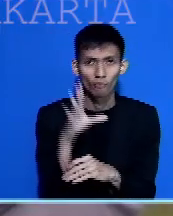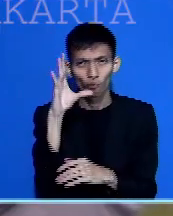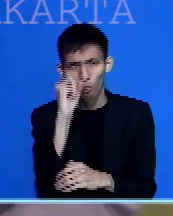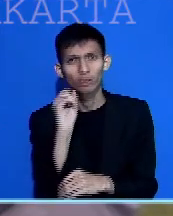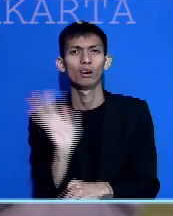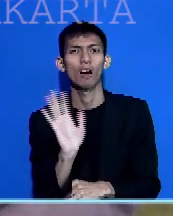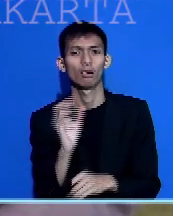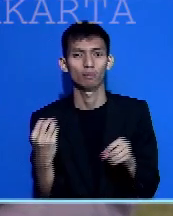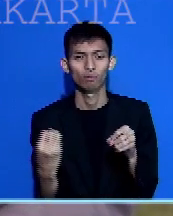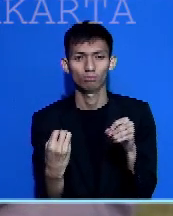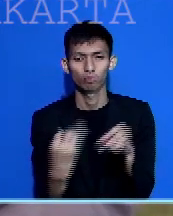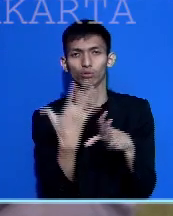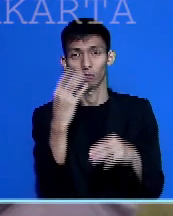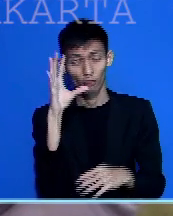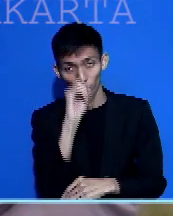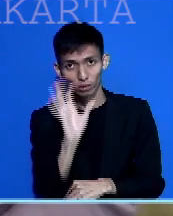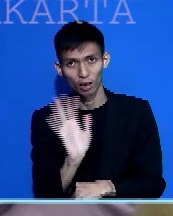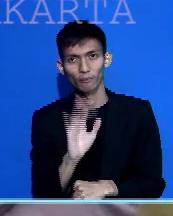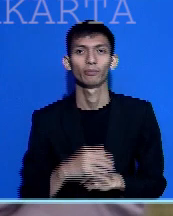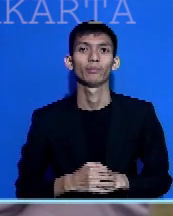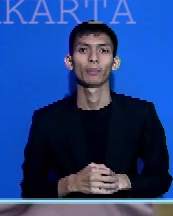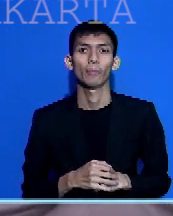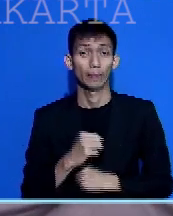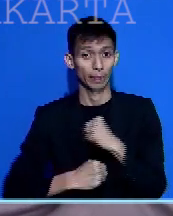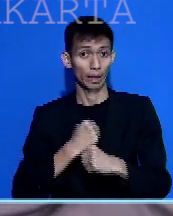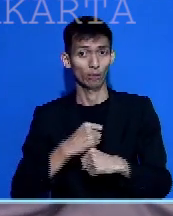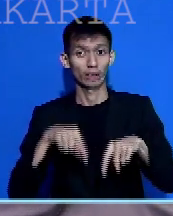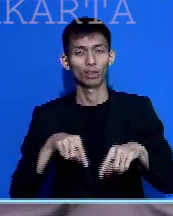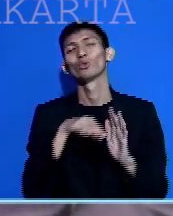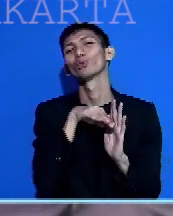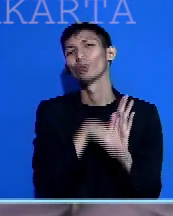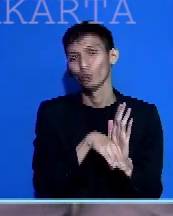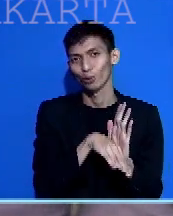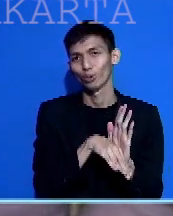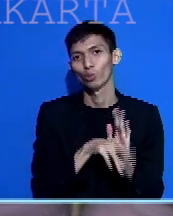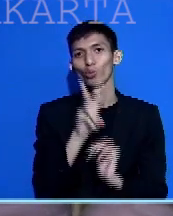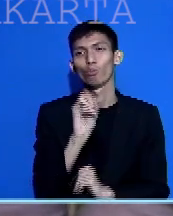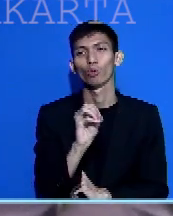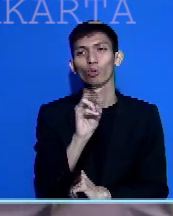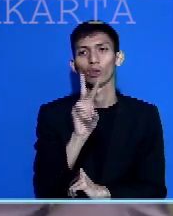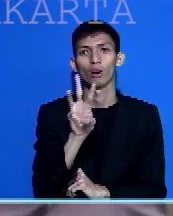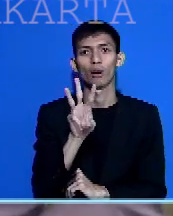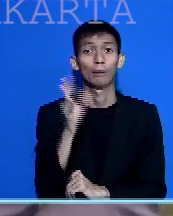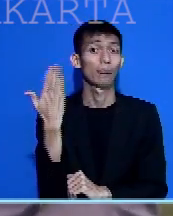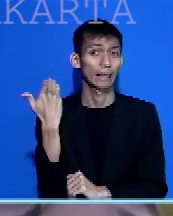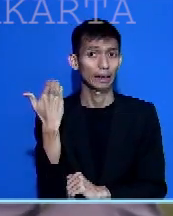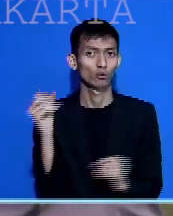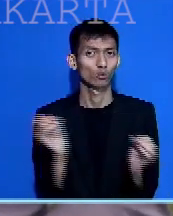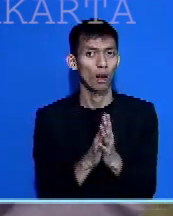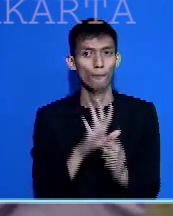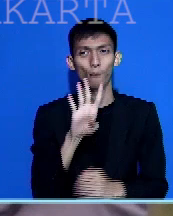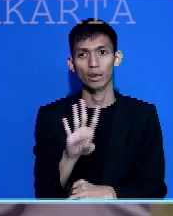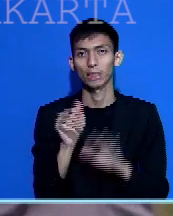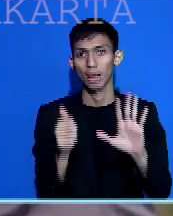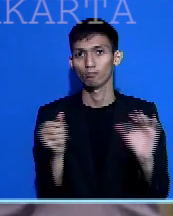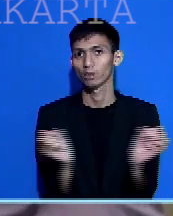tahun ini Mengalami penurunan dibandingkan tahun 2023 tahun 2023 terjadi 46 kejadian